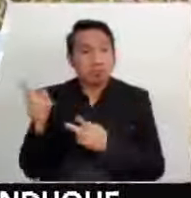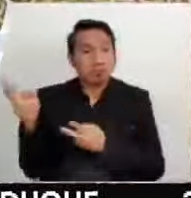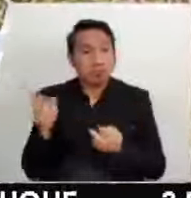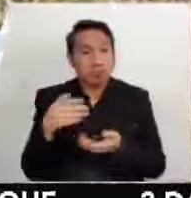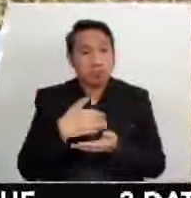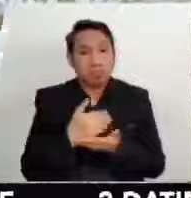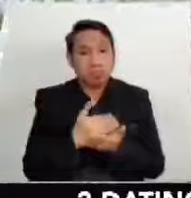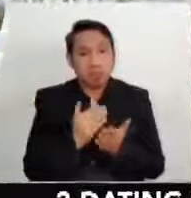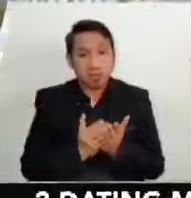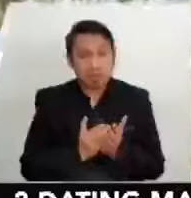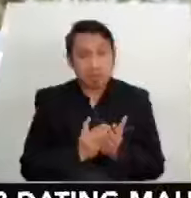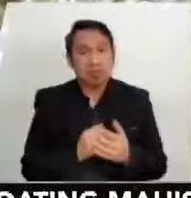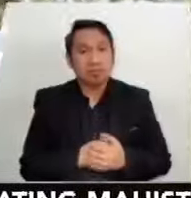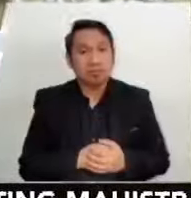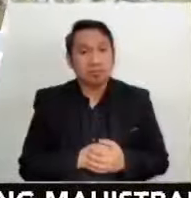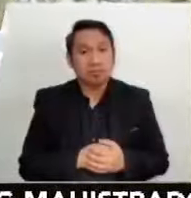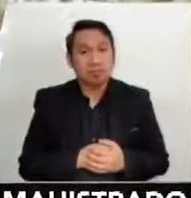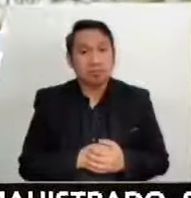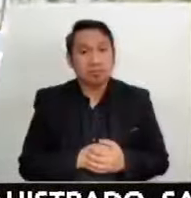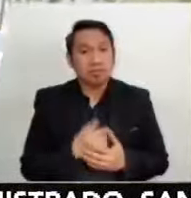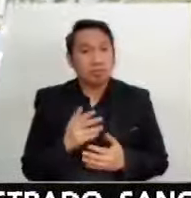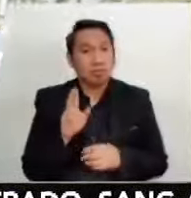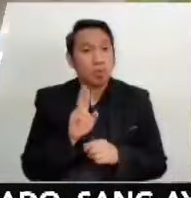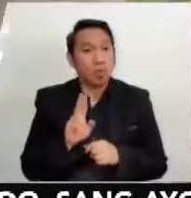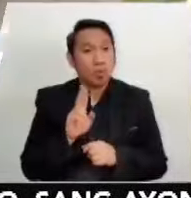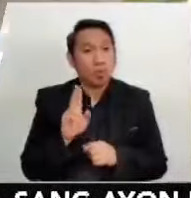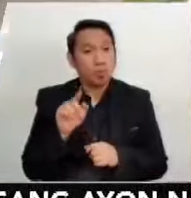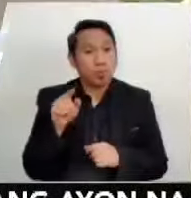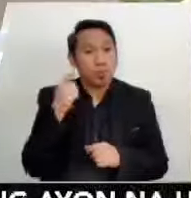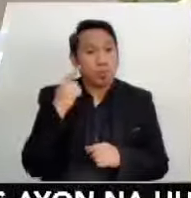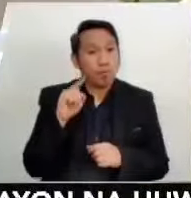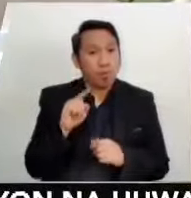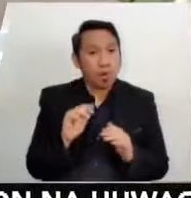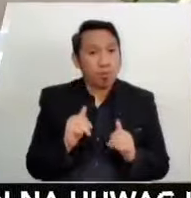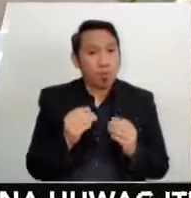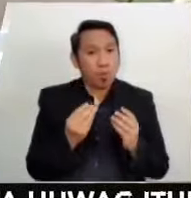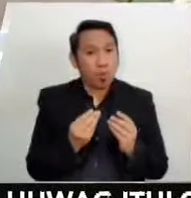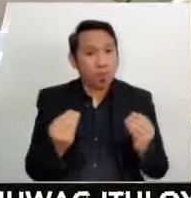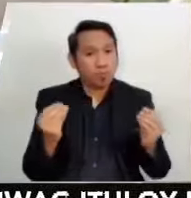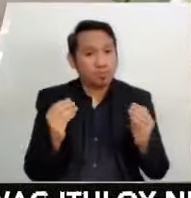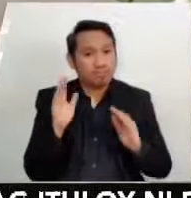response funds na gagamitin sa pagtugon ng